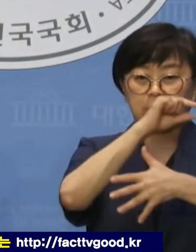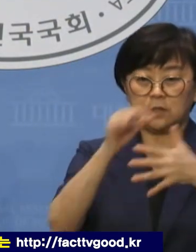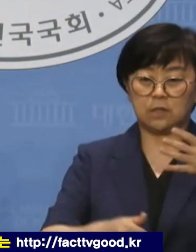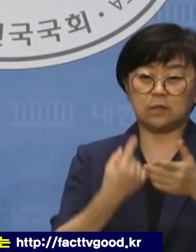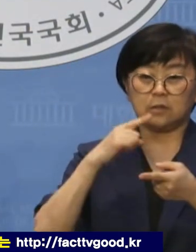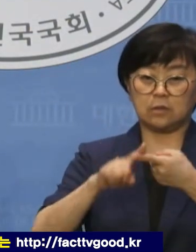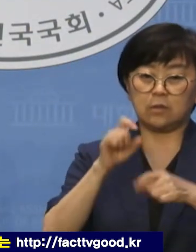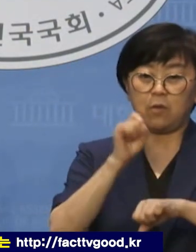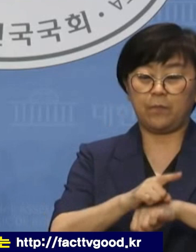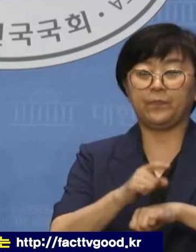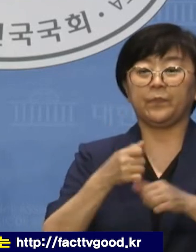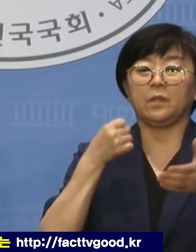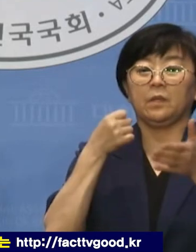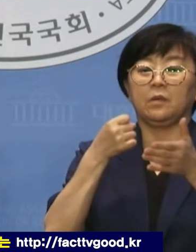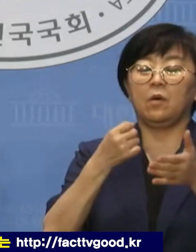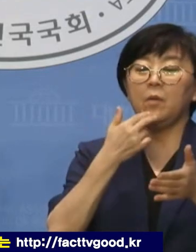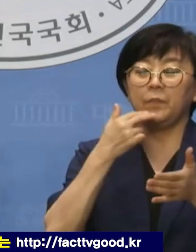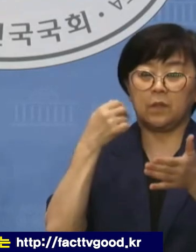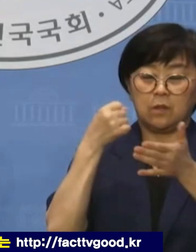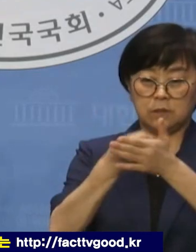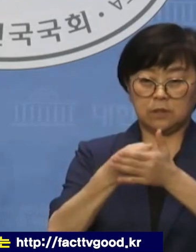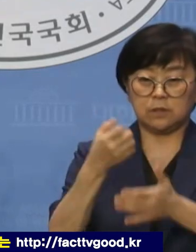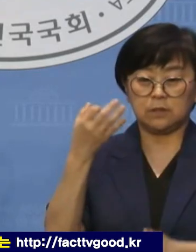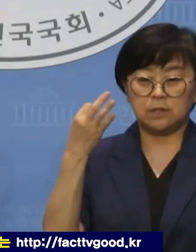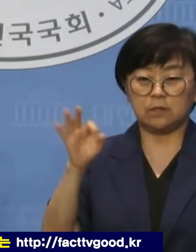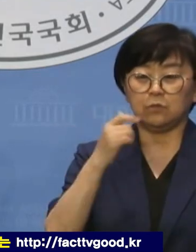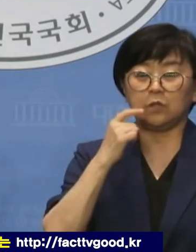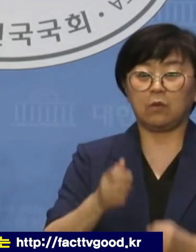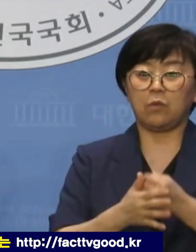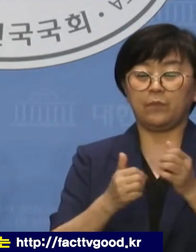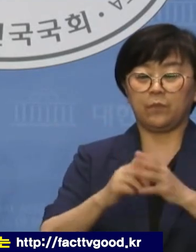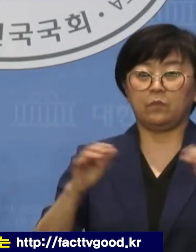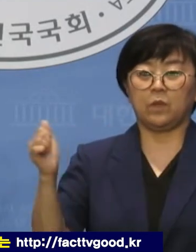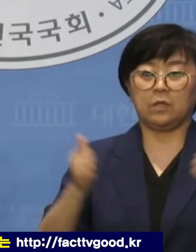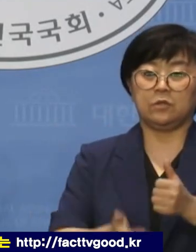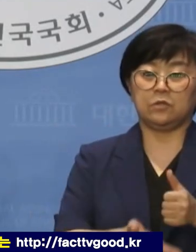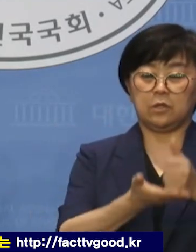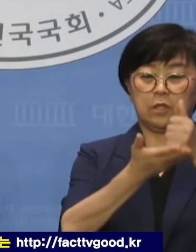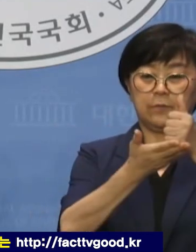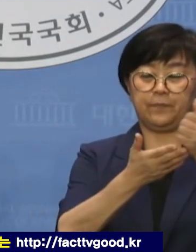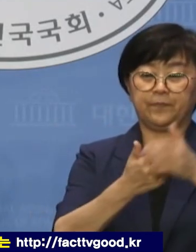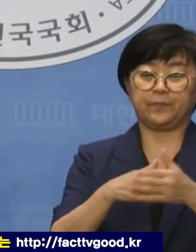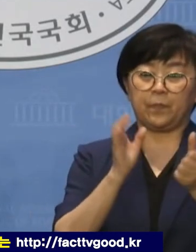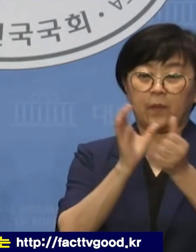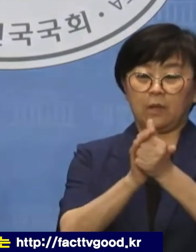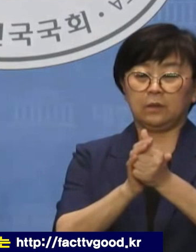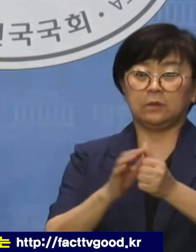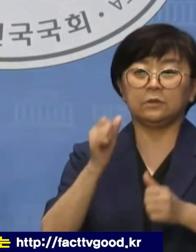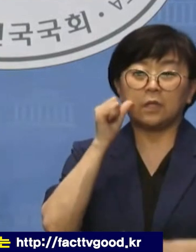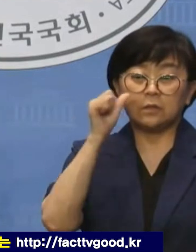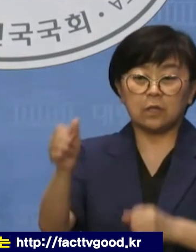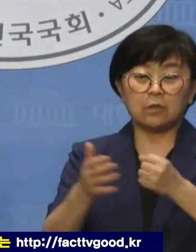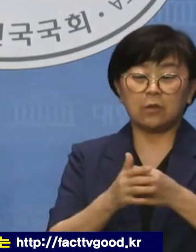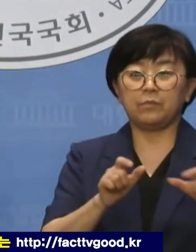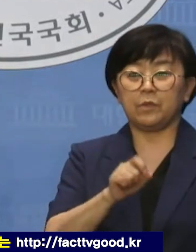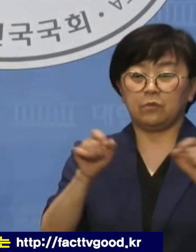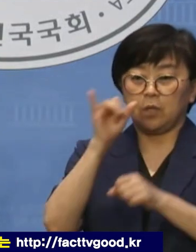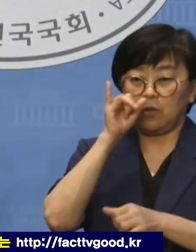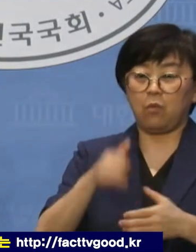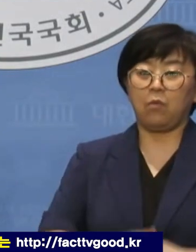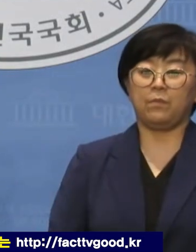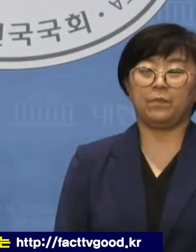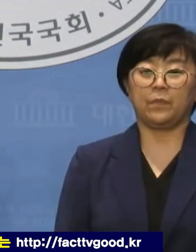절차적 정당성이 없는 결정은 인정할 수 없습니다. 국회에서 추천한 상임위원 임명은 5달이 다 되도록 미루고